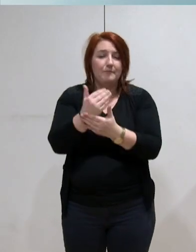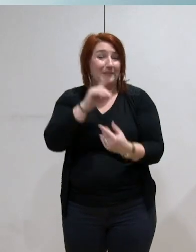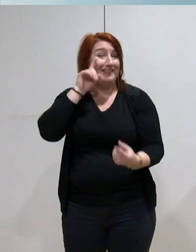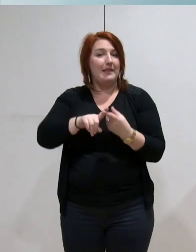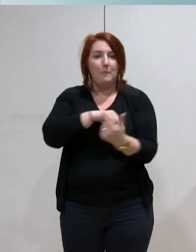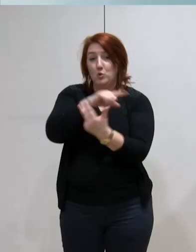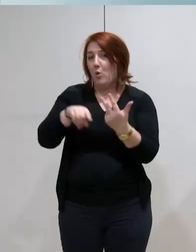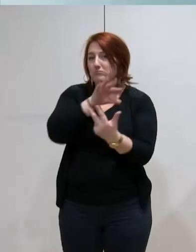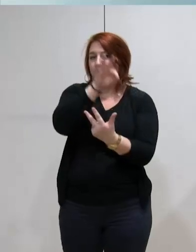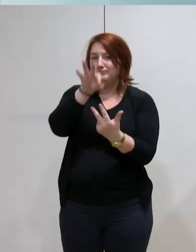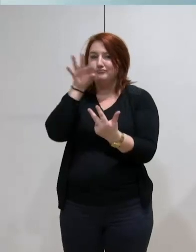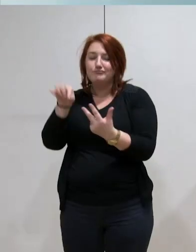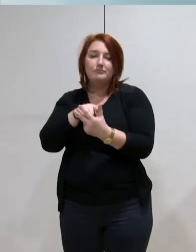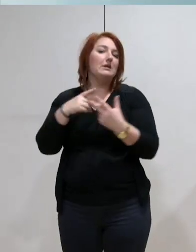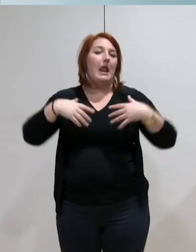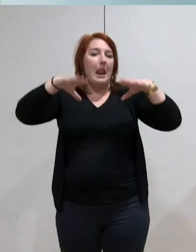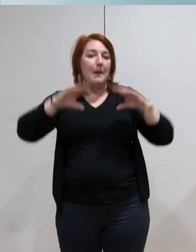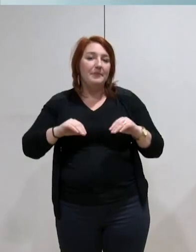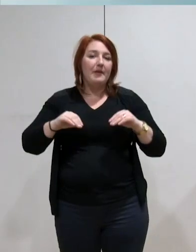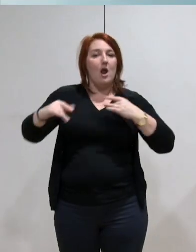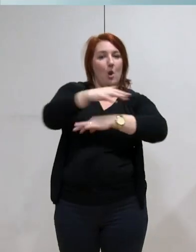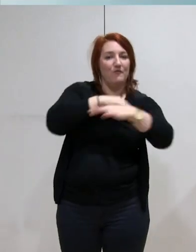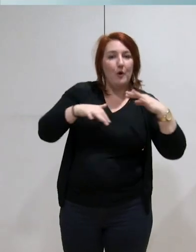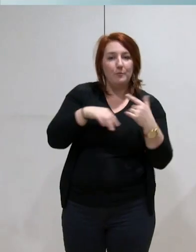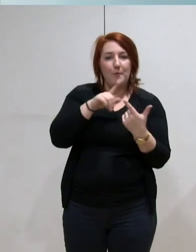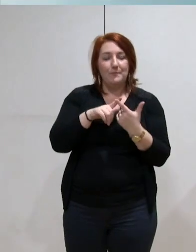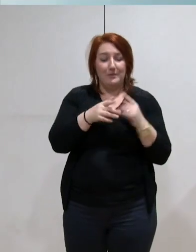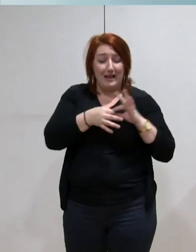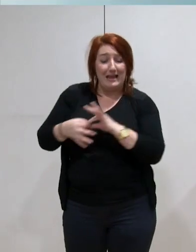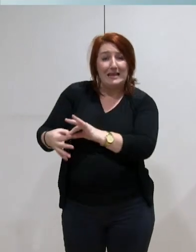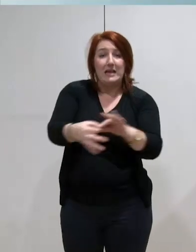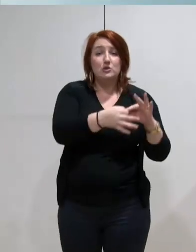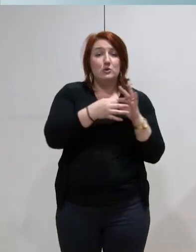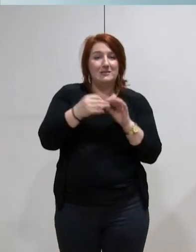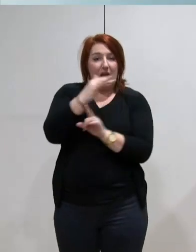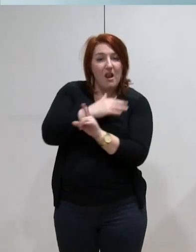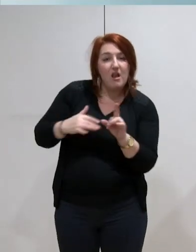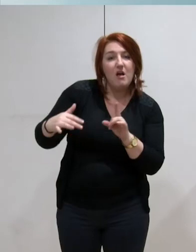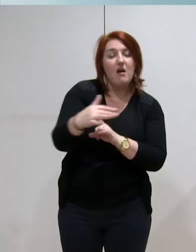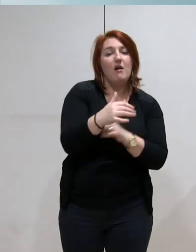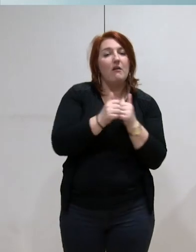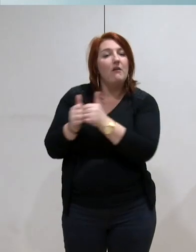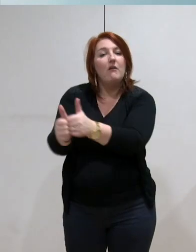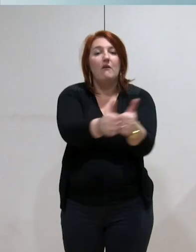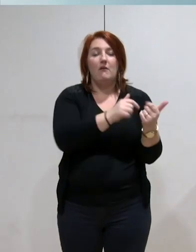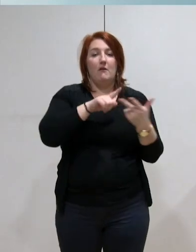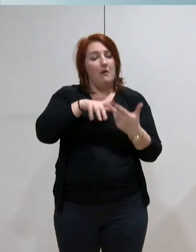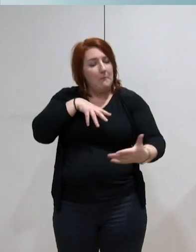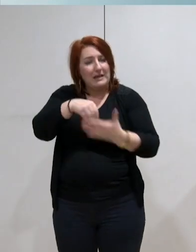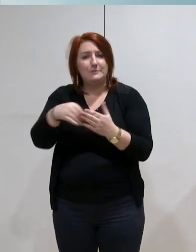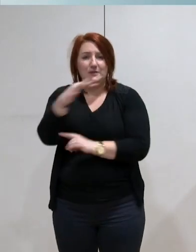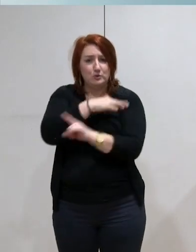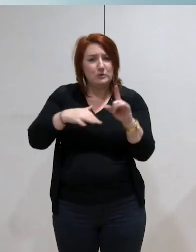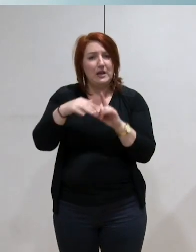sont l'habitat et l'environnement le lien social et solidarité la participation sociale et l'engagement